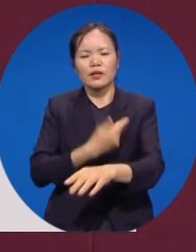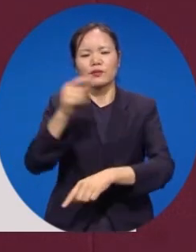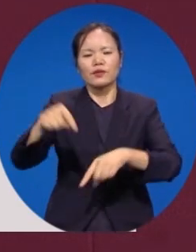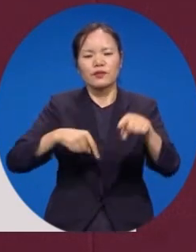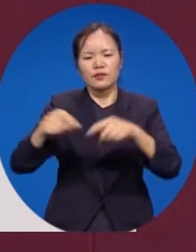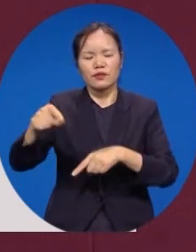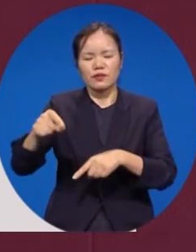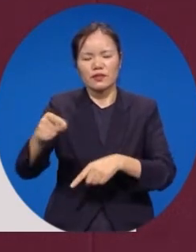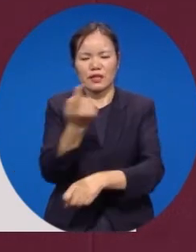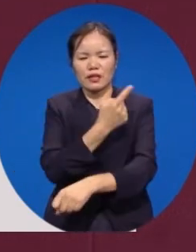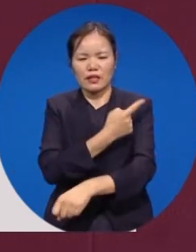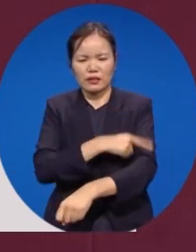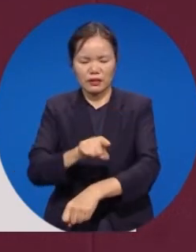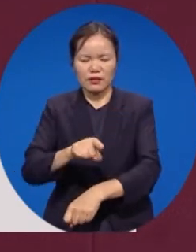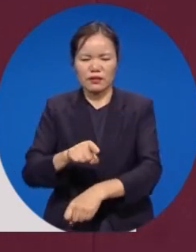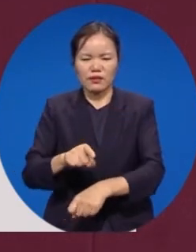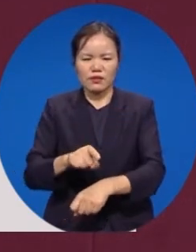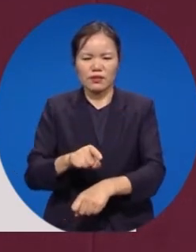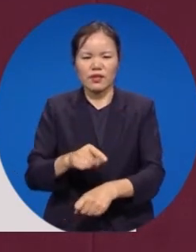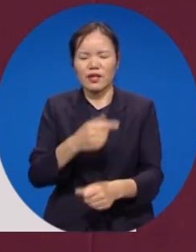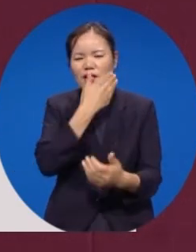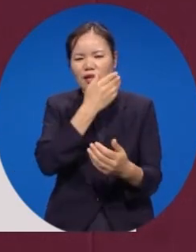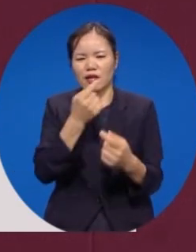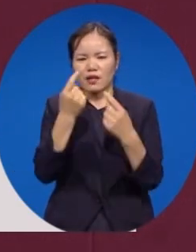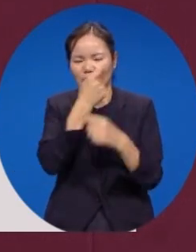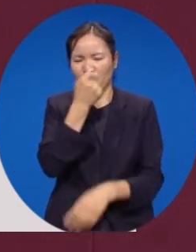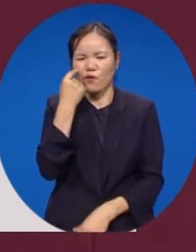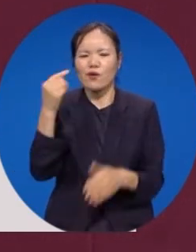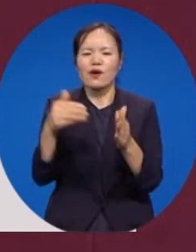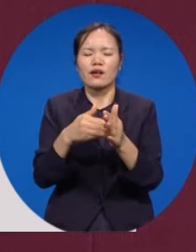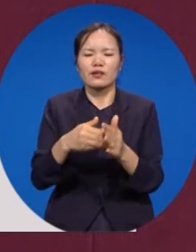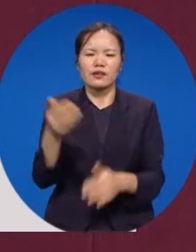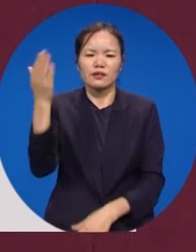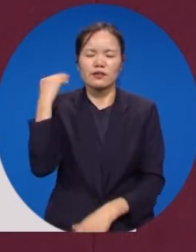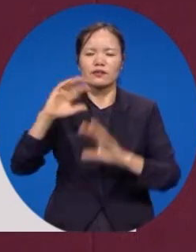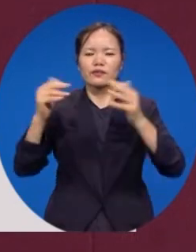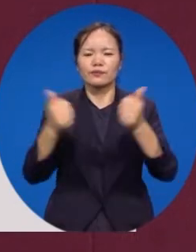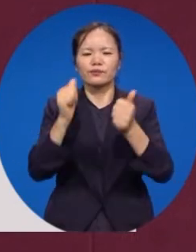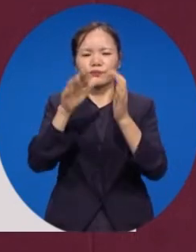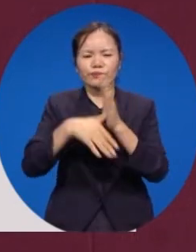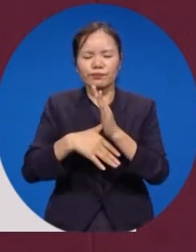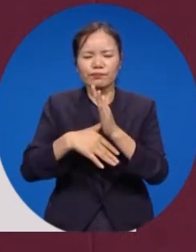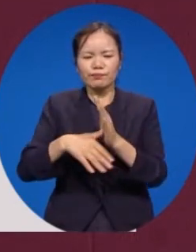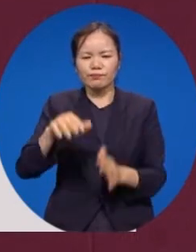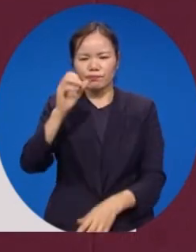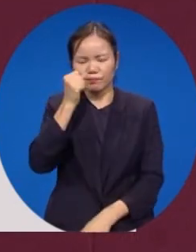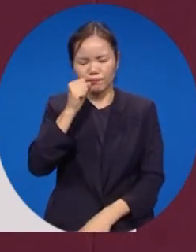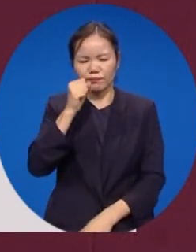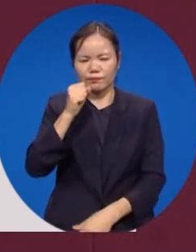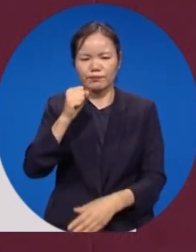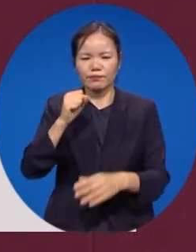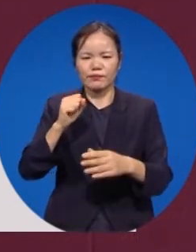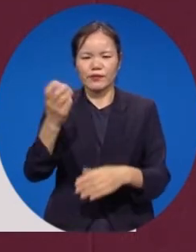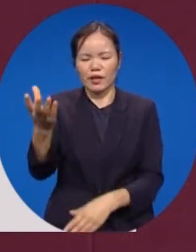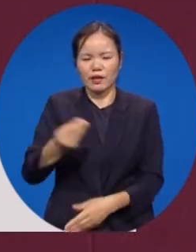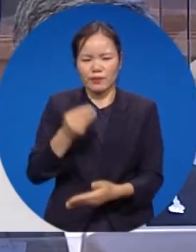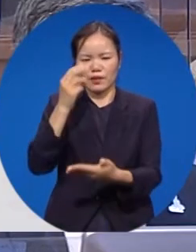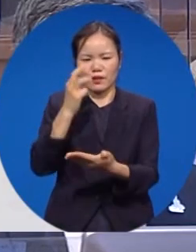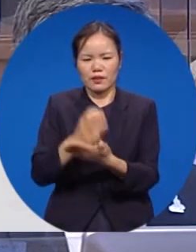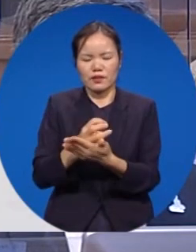결정체입니다. 정부 야당은 지난 국회에서 무리하게 우격다짐으로 임대차 3법을